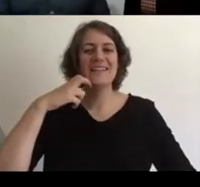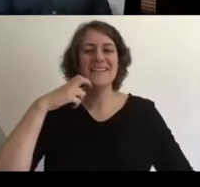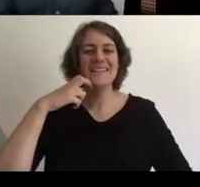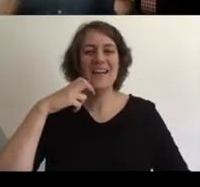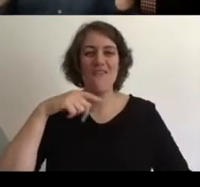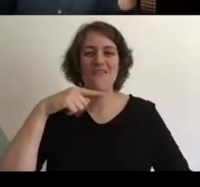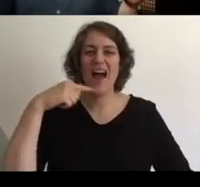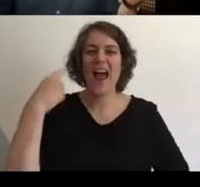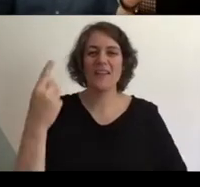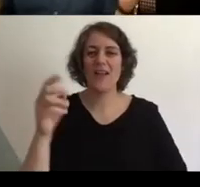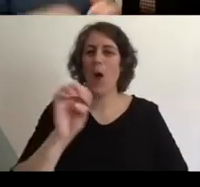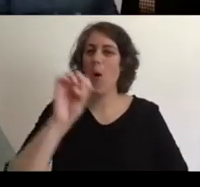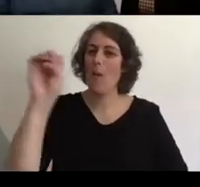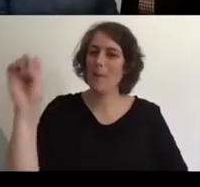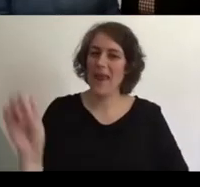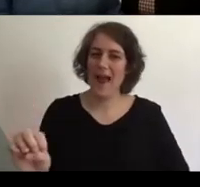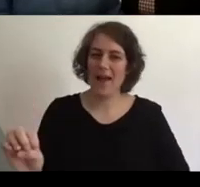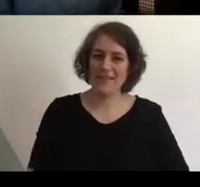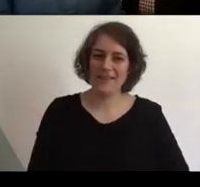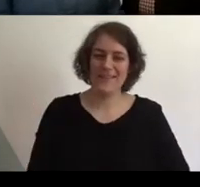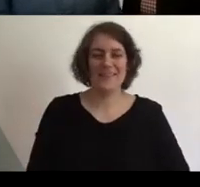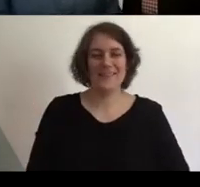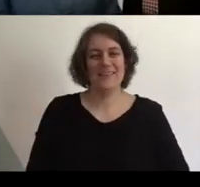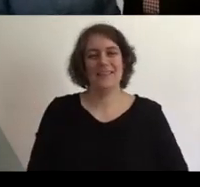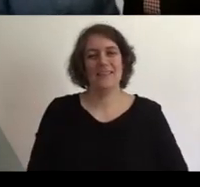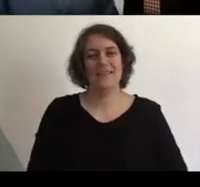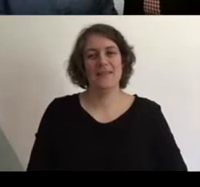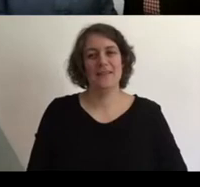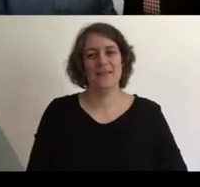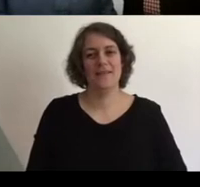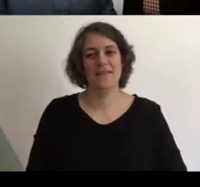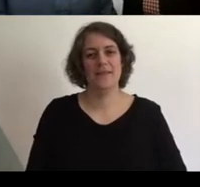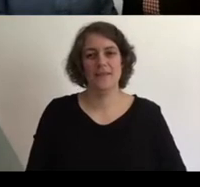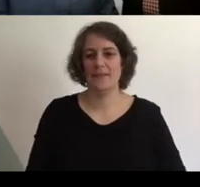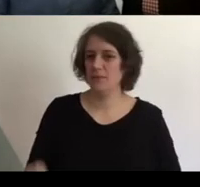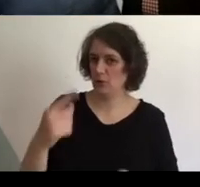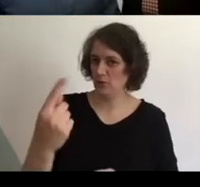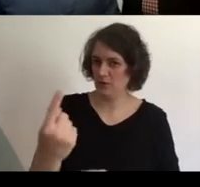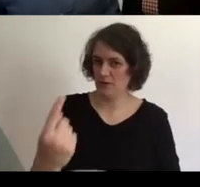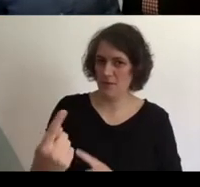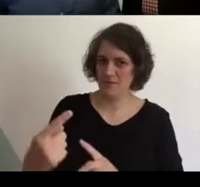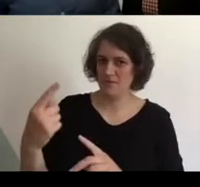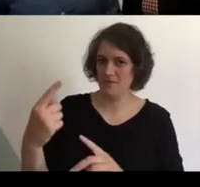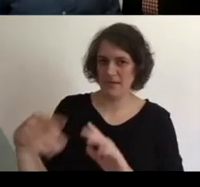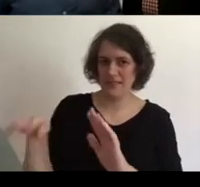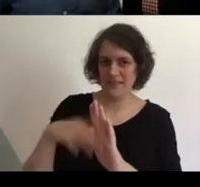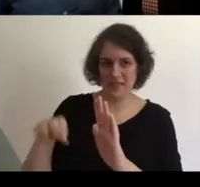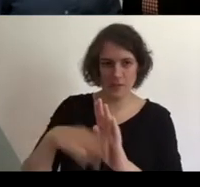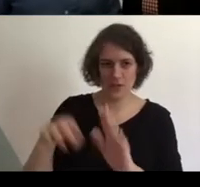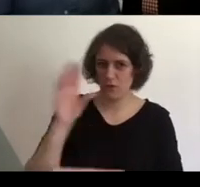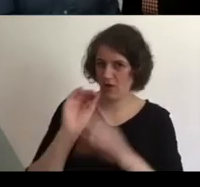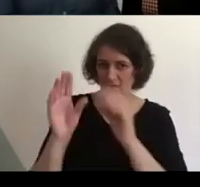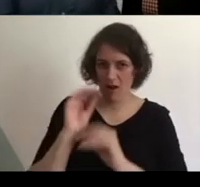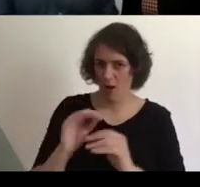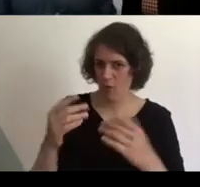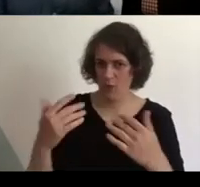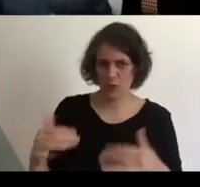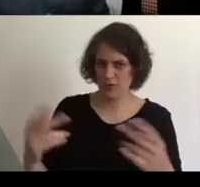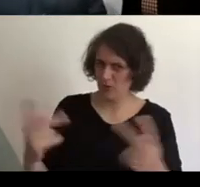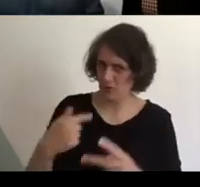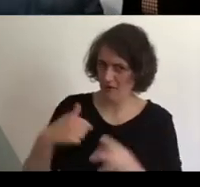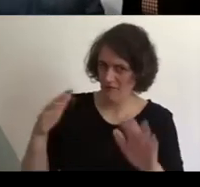weißer Europäer. Ich gehe jetzt mal davon aus, du hast noch keinerlei Diskriminierungserfahrungen in dem Bereich gemacht. Oder liege ich da